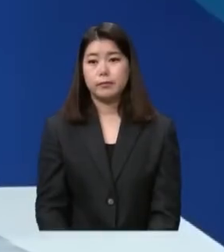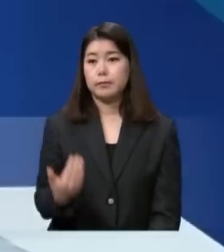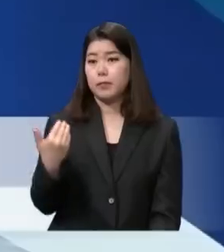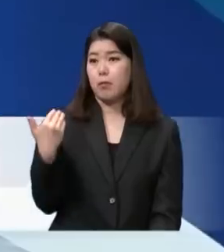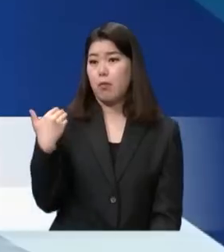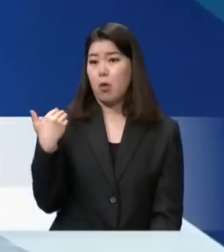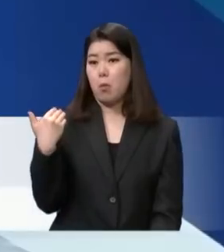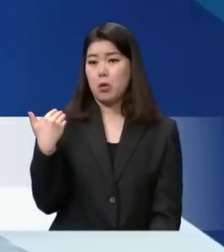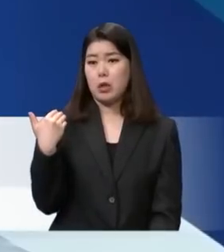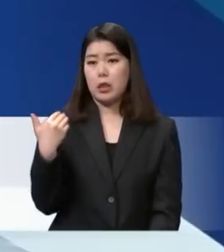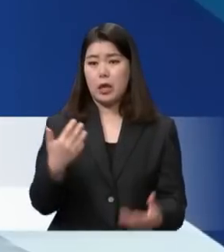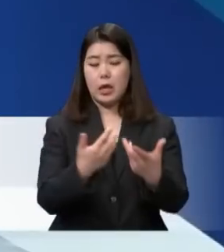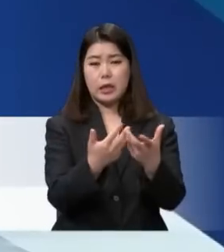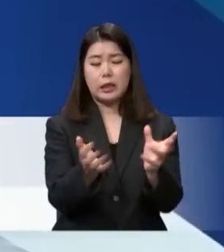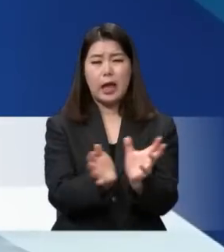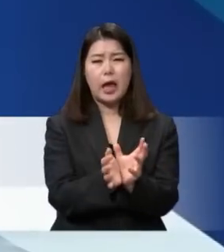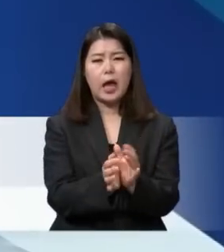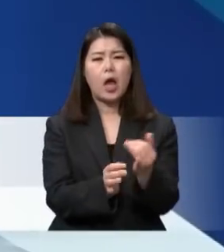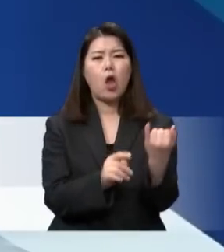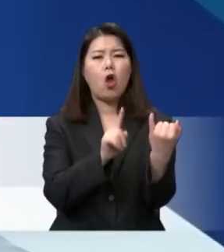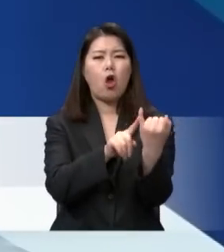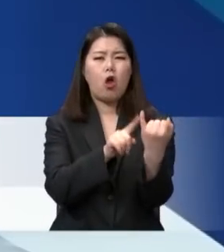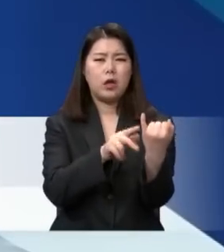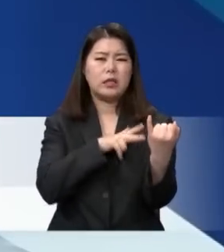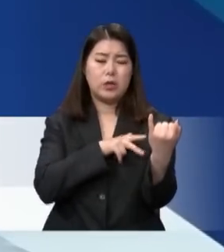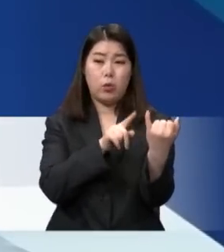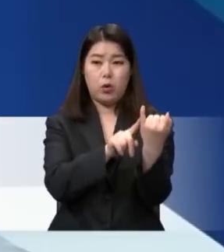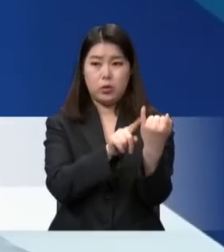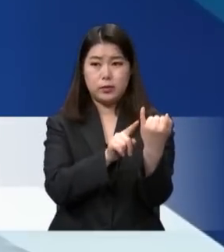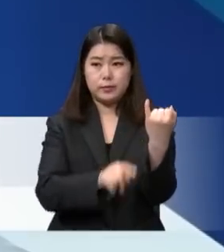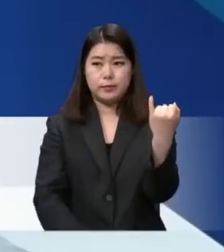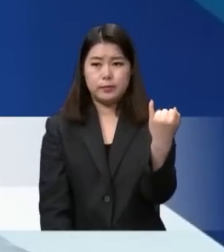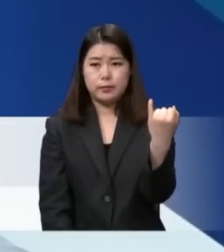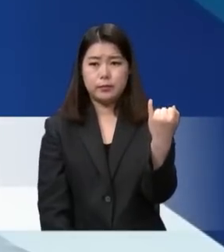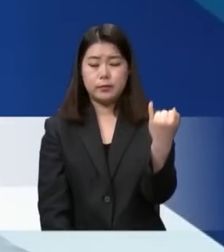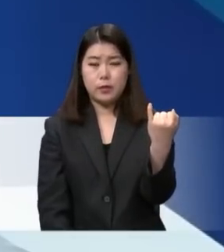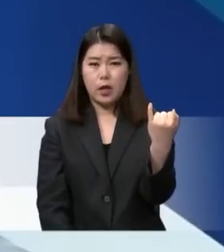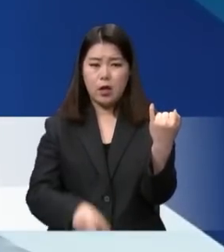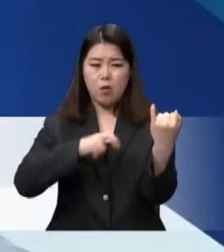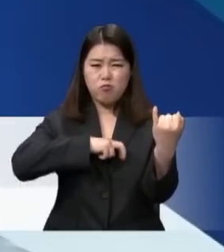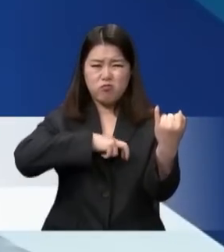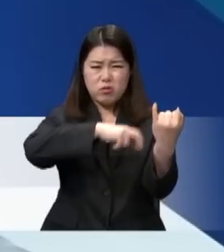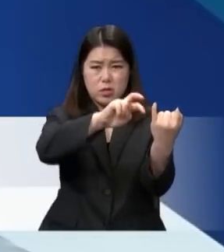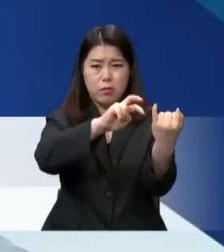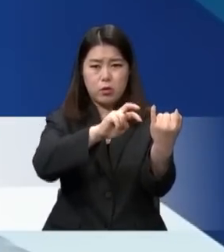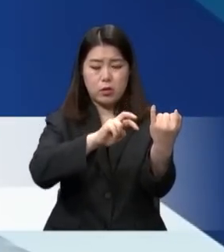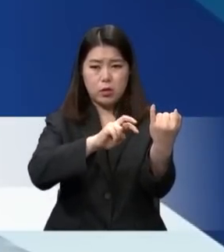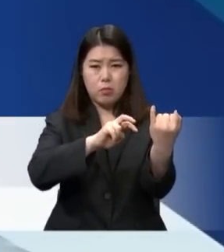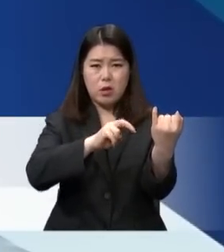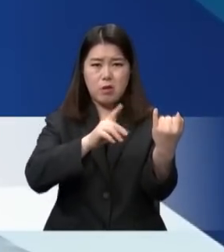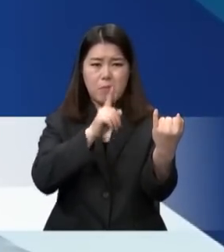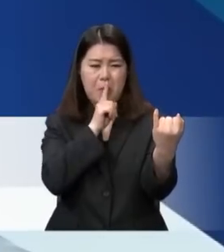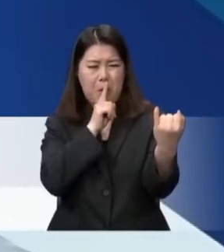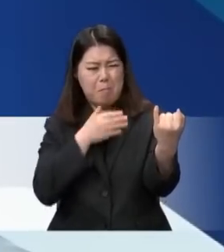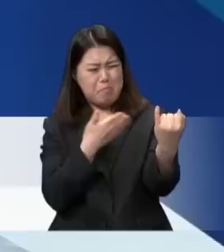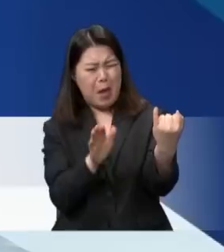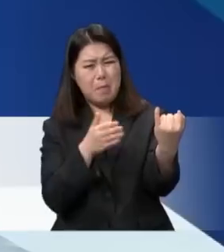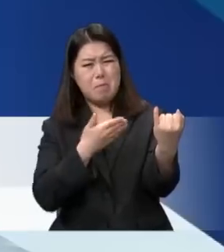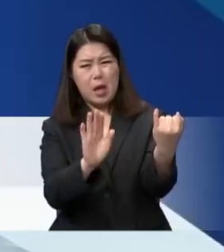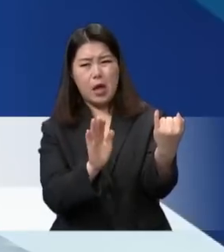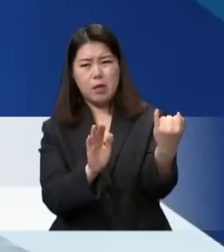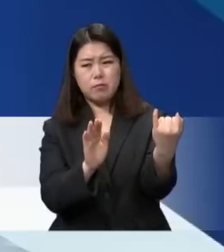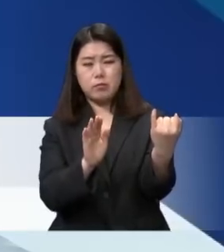얼마전에 우리 당내 여성의원 한 분한테 좀 심한 문자를 보내서 폭언 협박